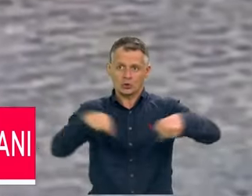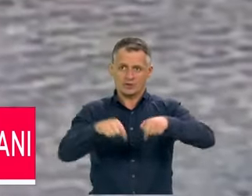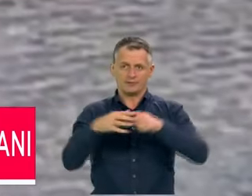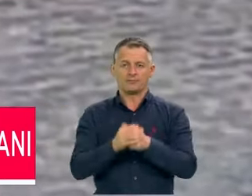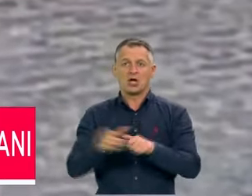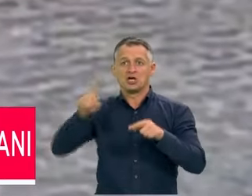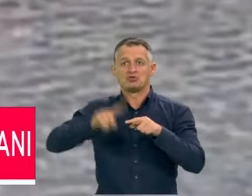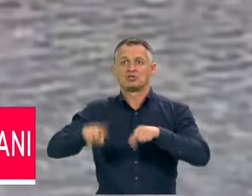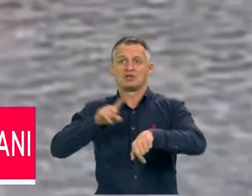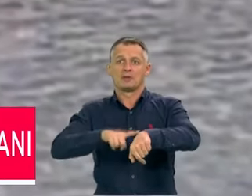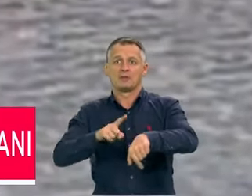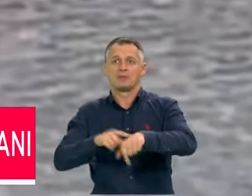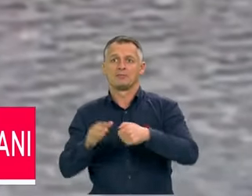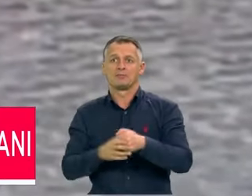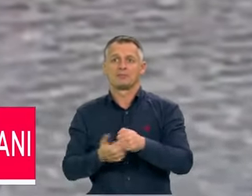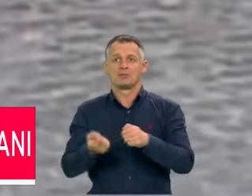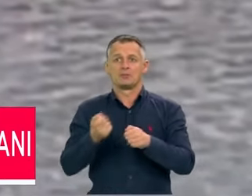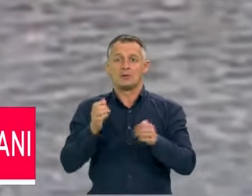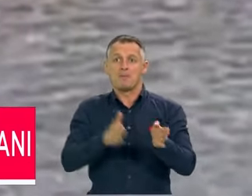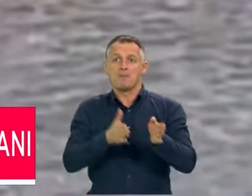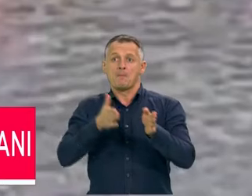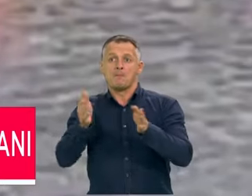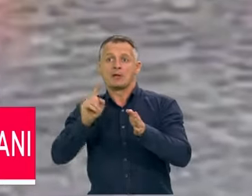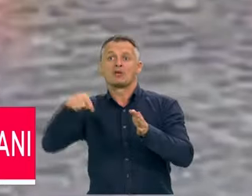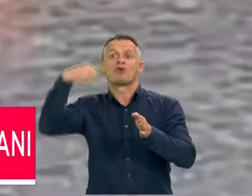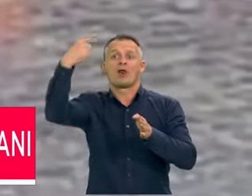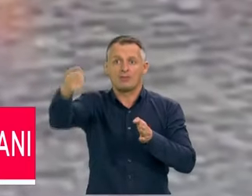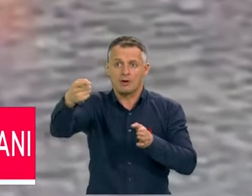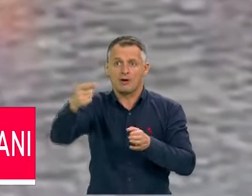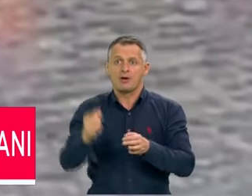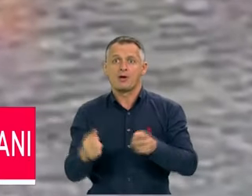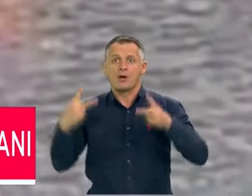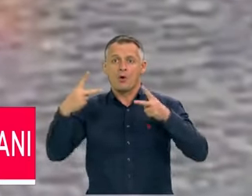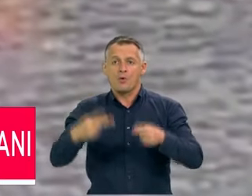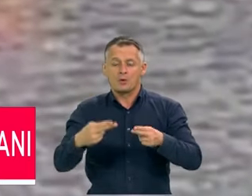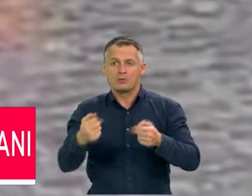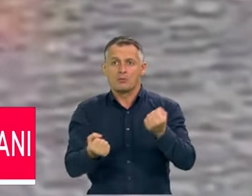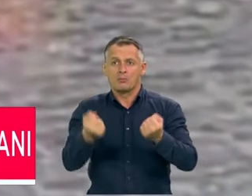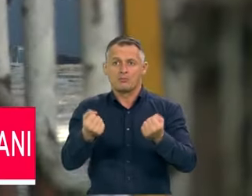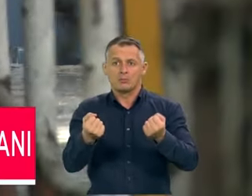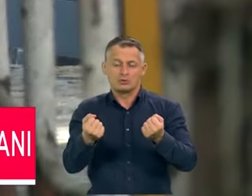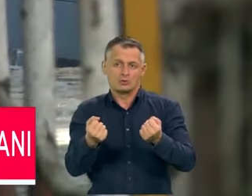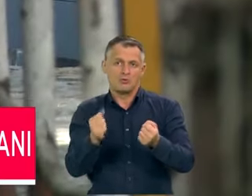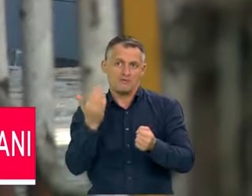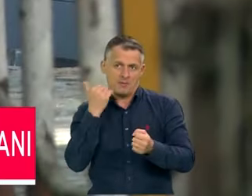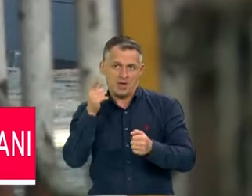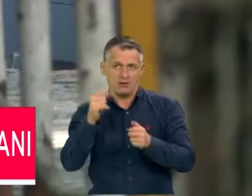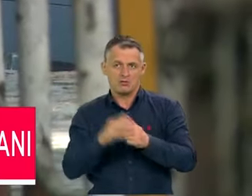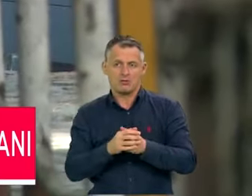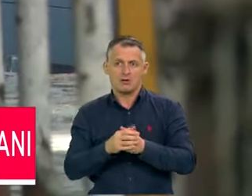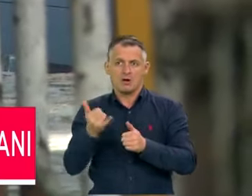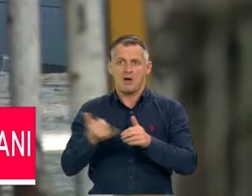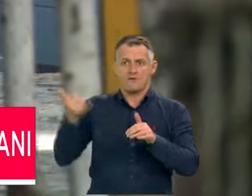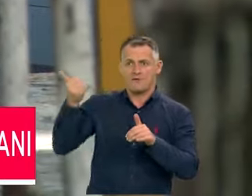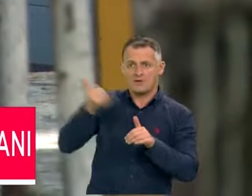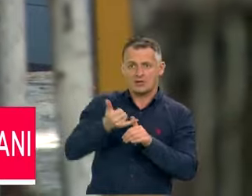același timp din partea opusă paralel a oprit un BMW o doamnă care a venit